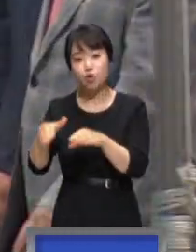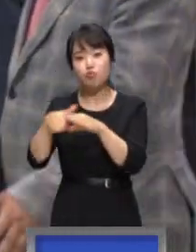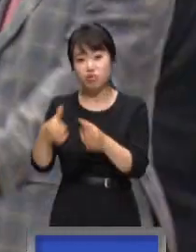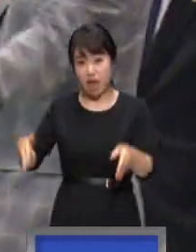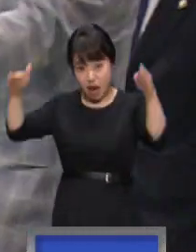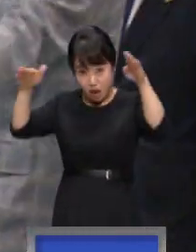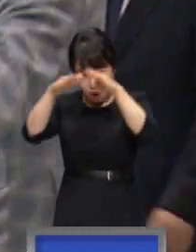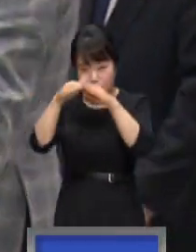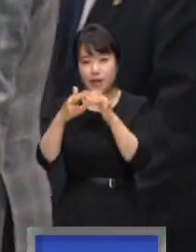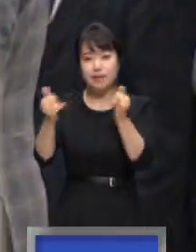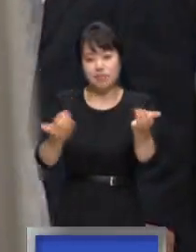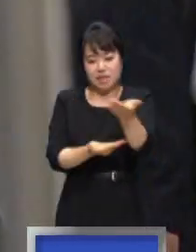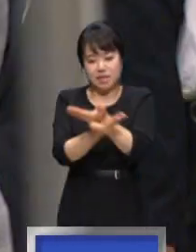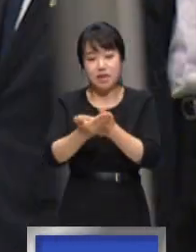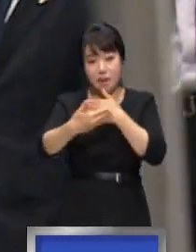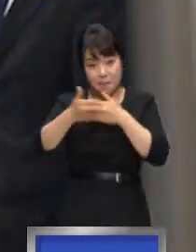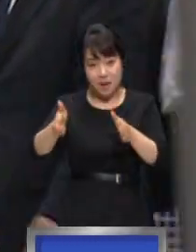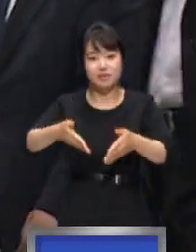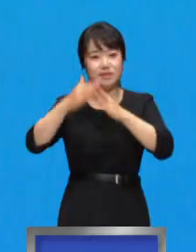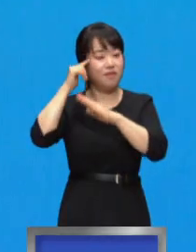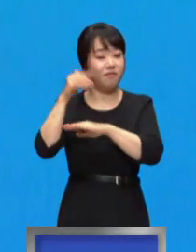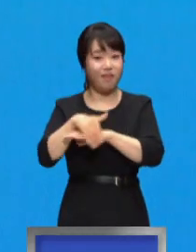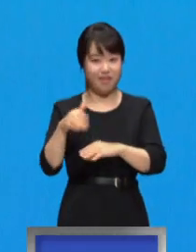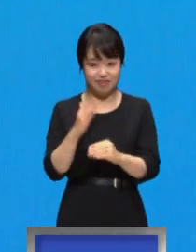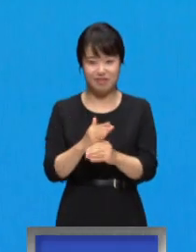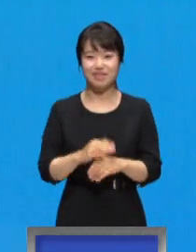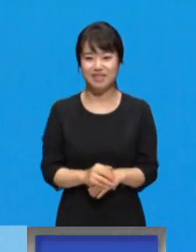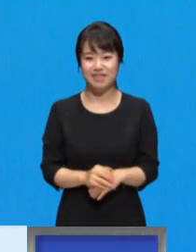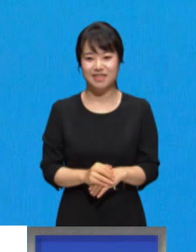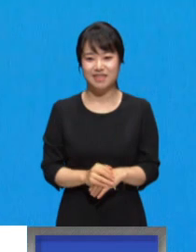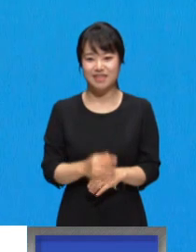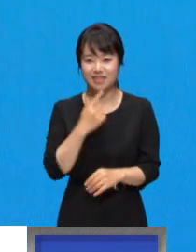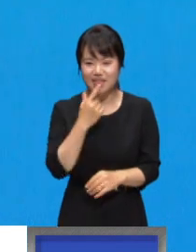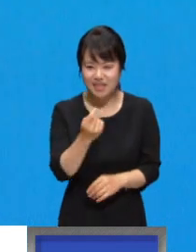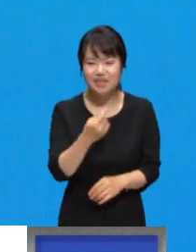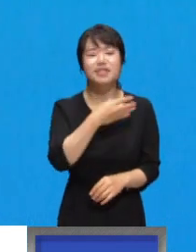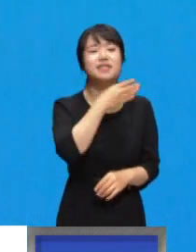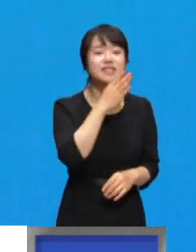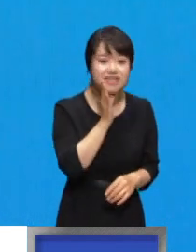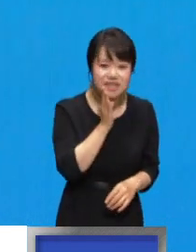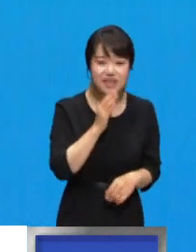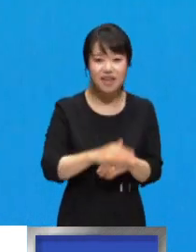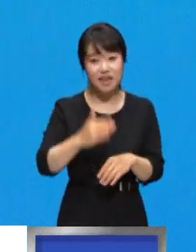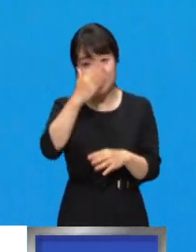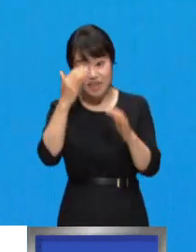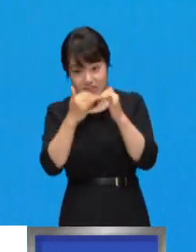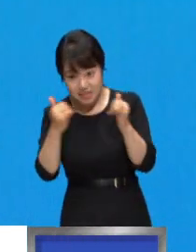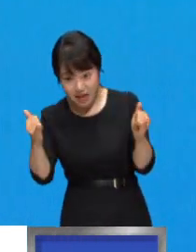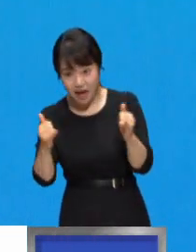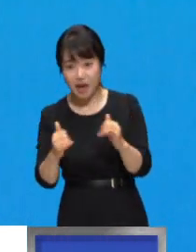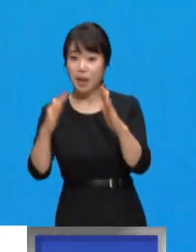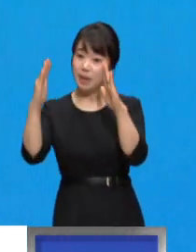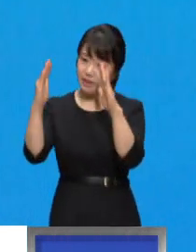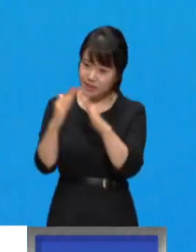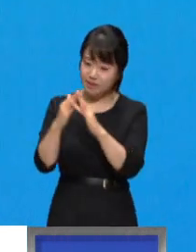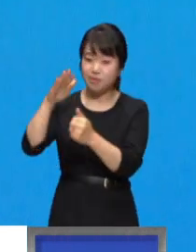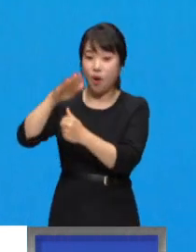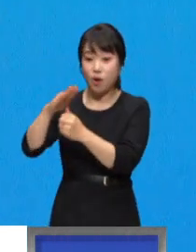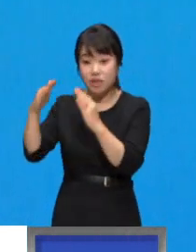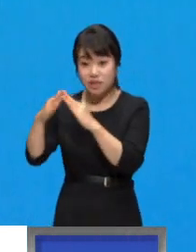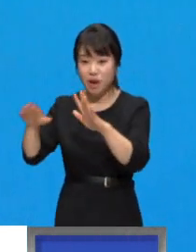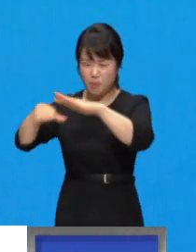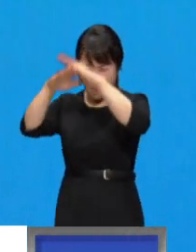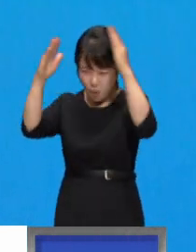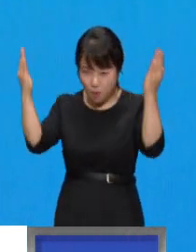주민 커뮤니티 시설이 들어섭니다. 어르신부터 청년, 주거, 그리고 어린이집까지